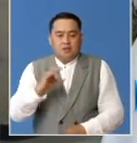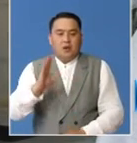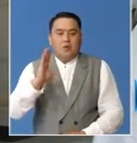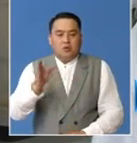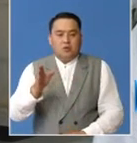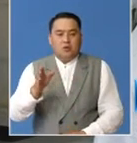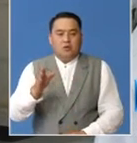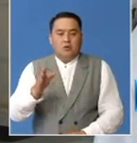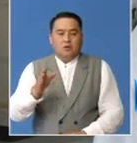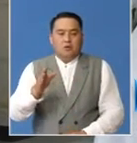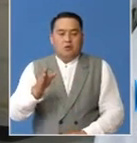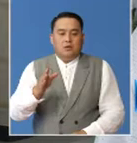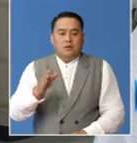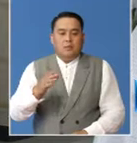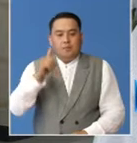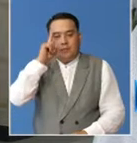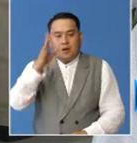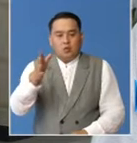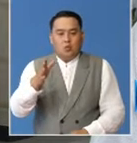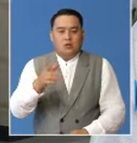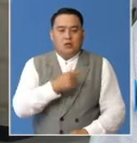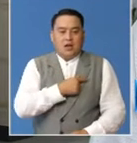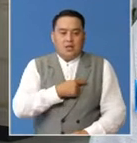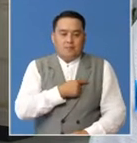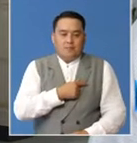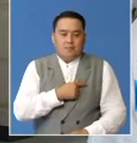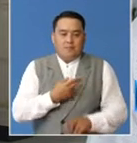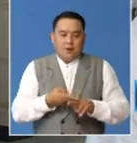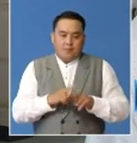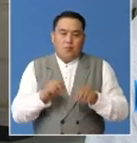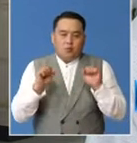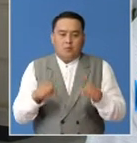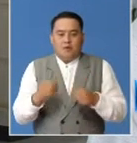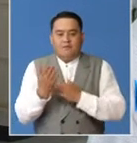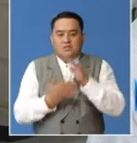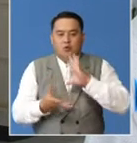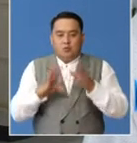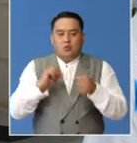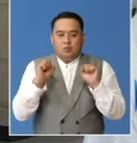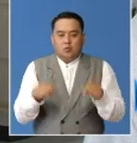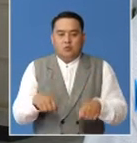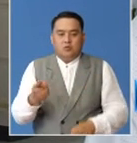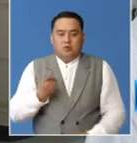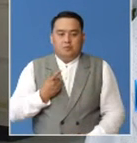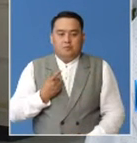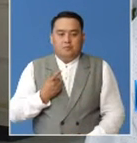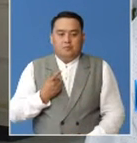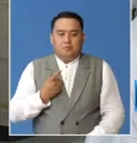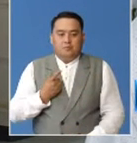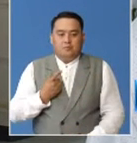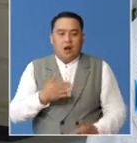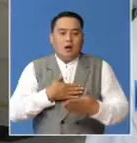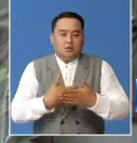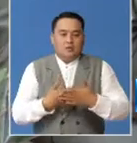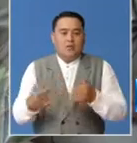И по прогнозам тренеров можно тоже рассчитывать на высокие результаты. Поэтому сейчас идет